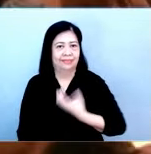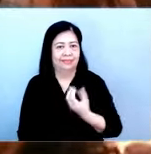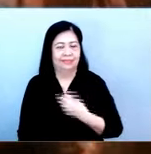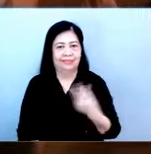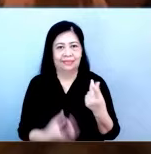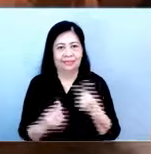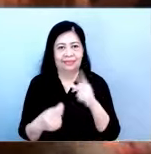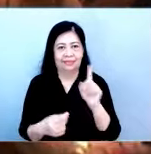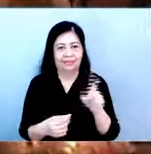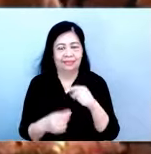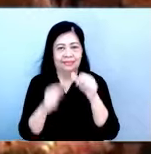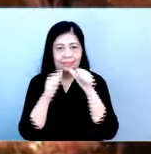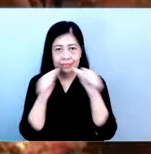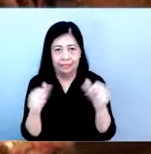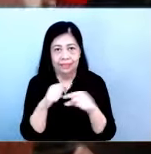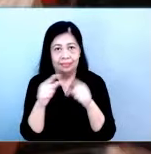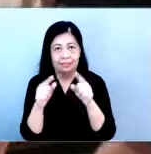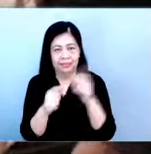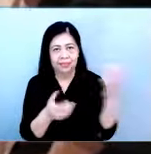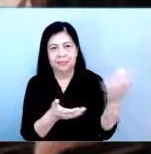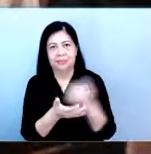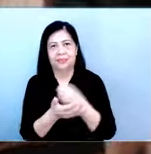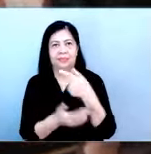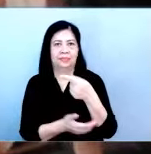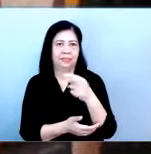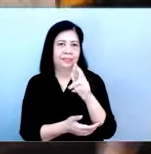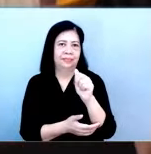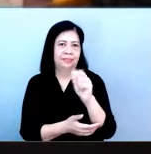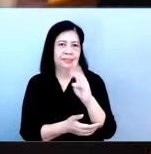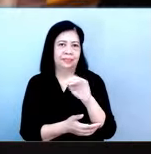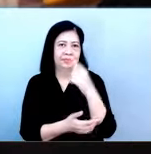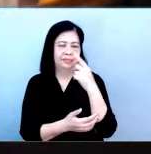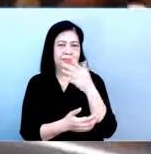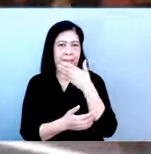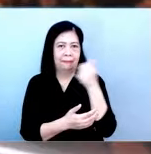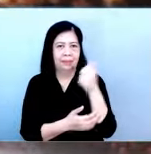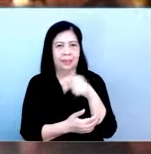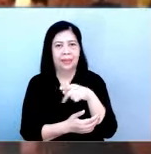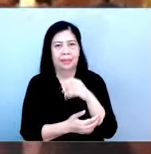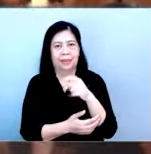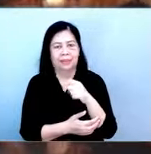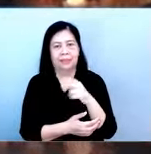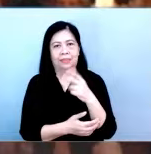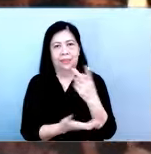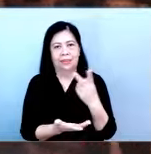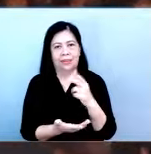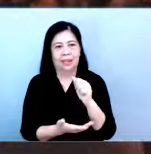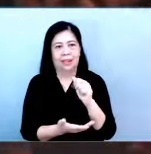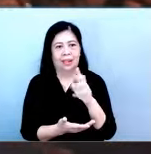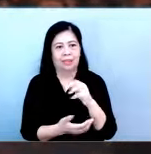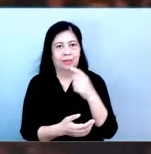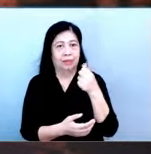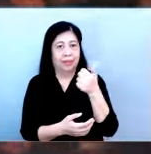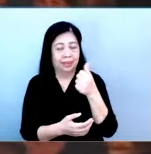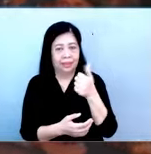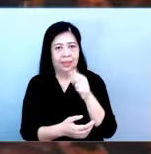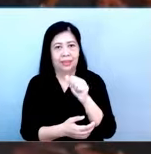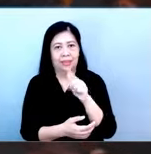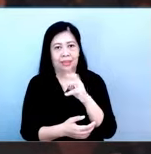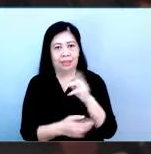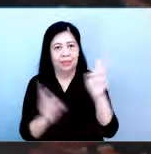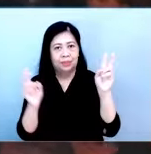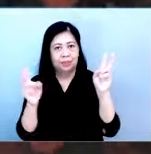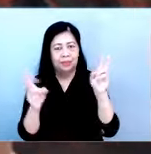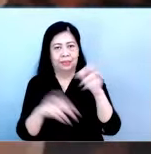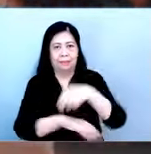album announcement nang masungkit niya ang Grammys para sa Best Pop Vocal Album para sa kanyang 10th studio album na Midnights.